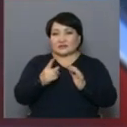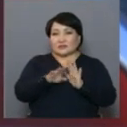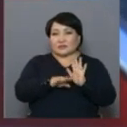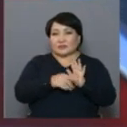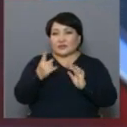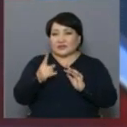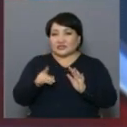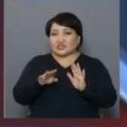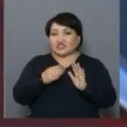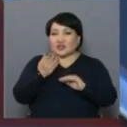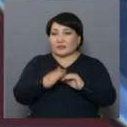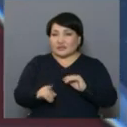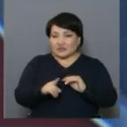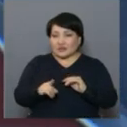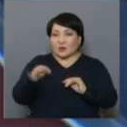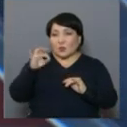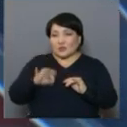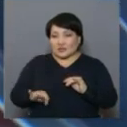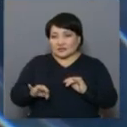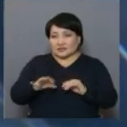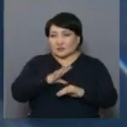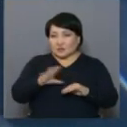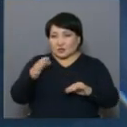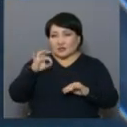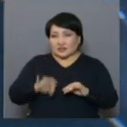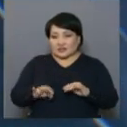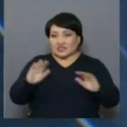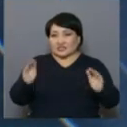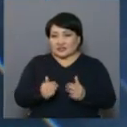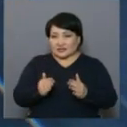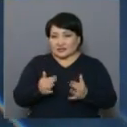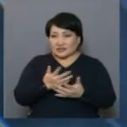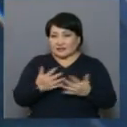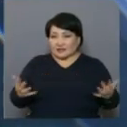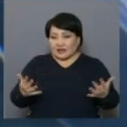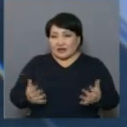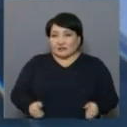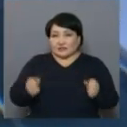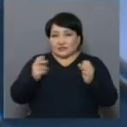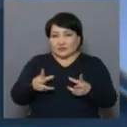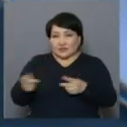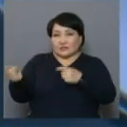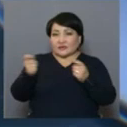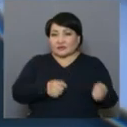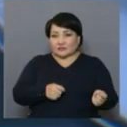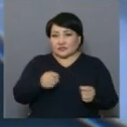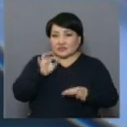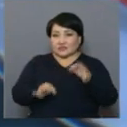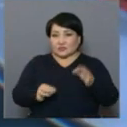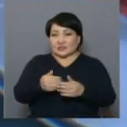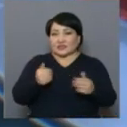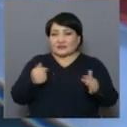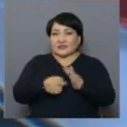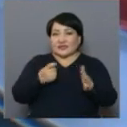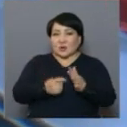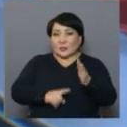яғни қолданыстан шыққан немесе қолданысы шектелген затты контрабандалау айыбы бойынша сотқа дейінгі тергеу басталды.